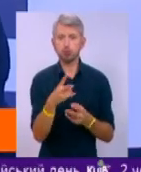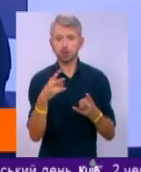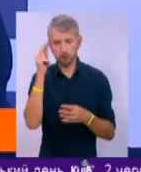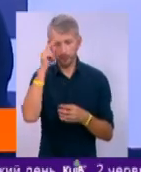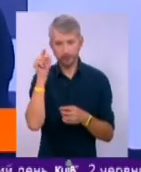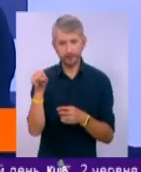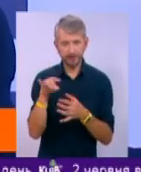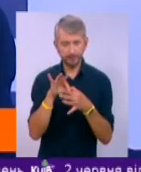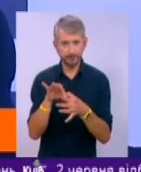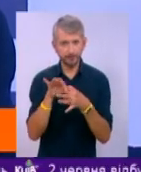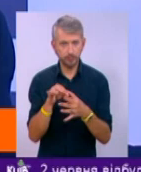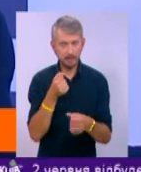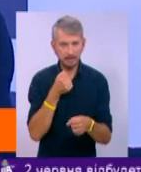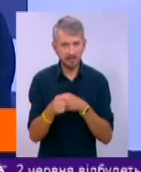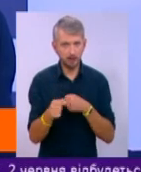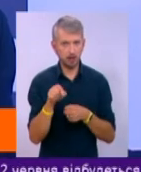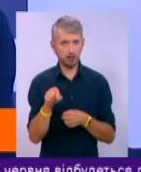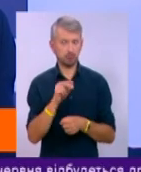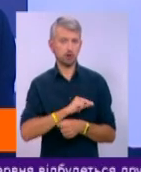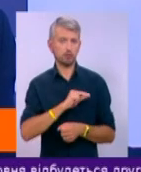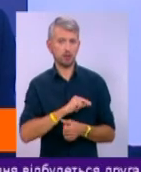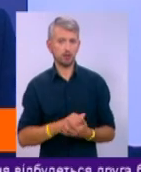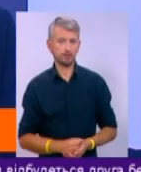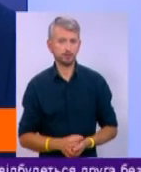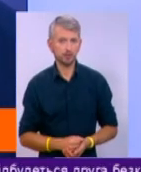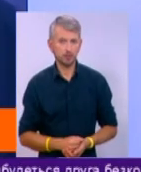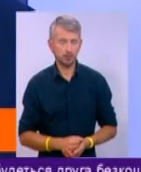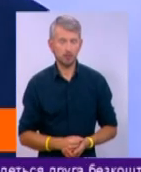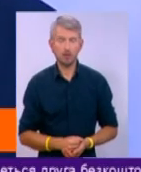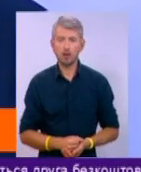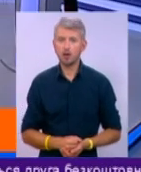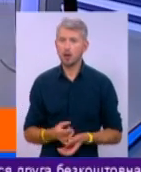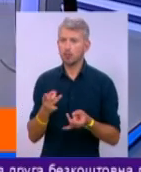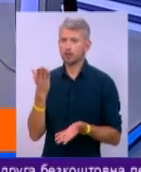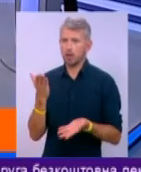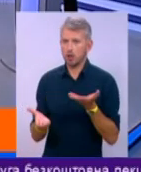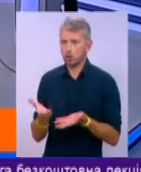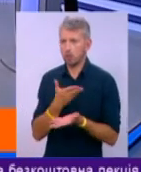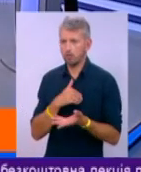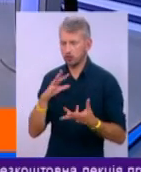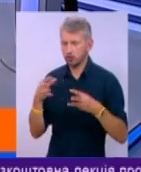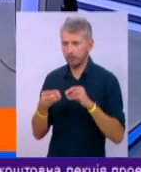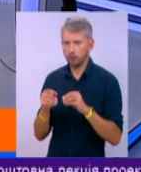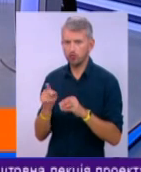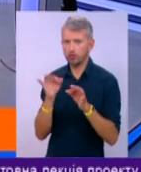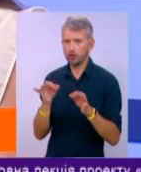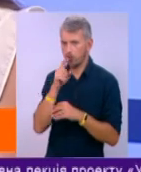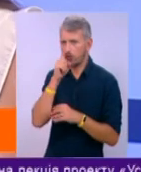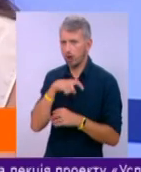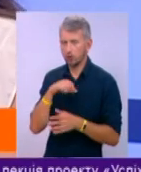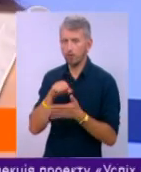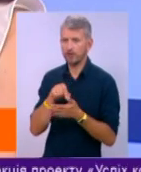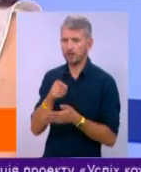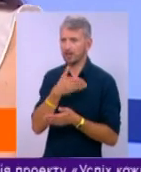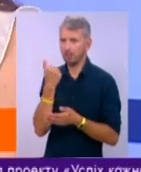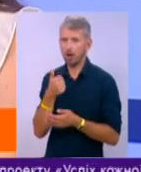цими взаємодіяти, заставляти, скажімо так, їх працювати у належний спосіб. Просто якщо от ми дійшли висновку, що нічого поганого від них